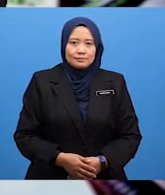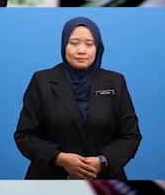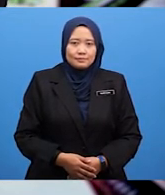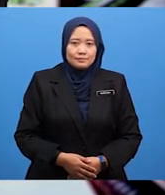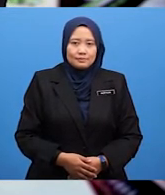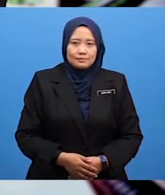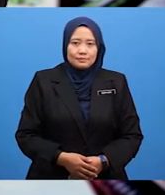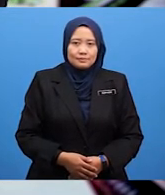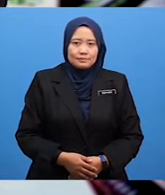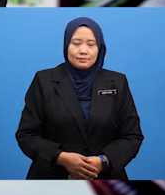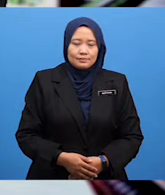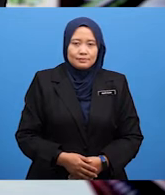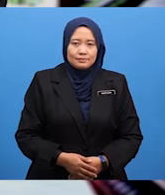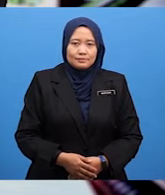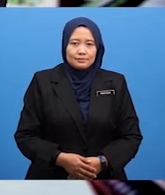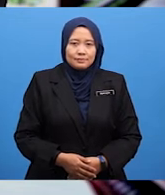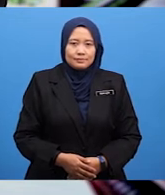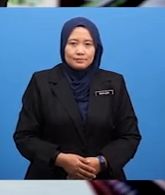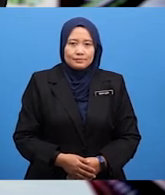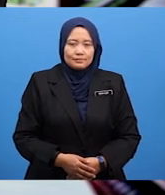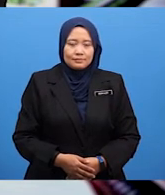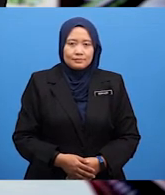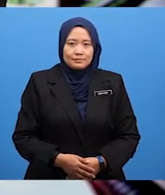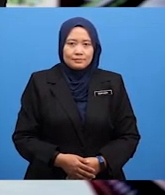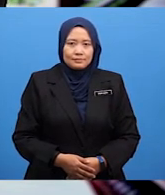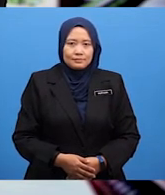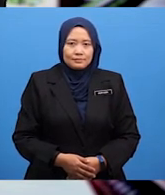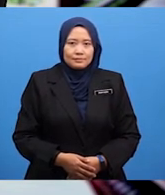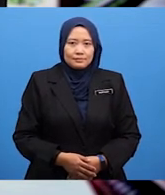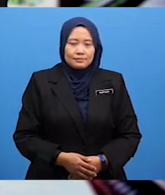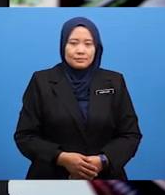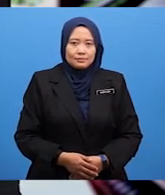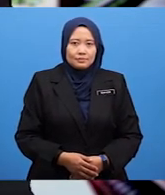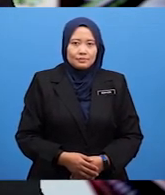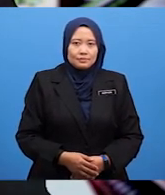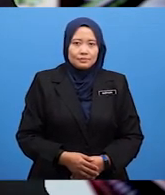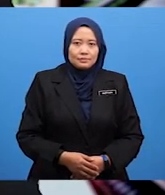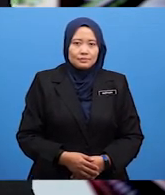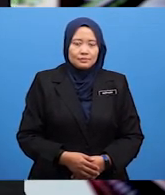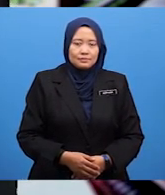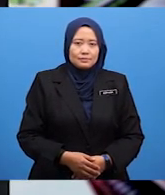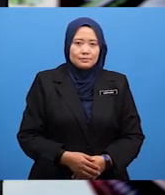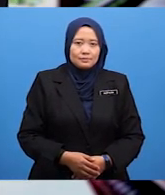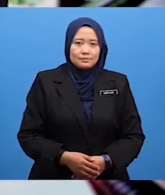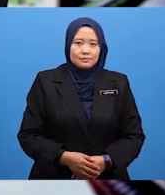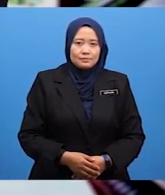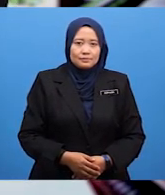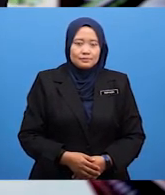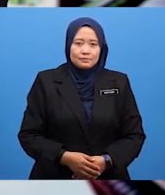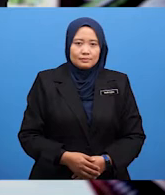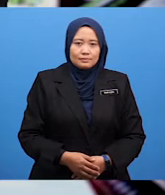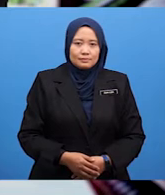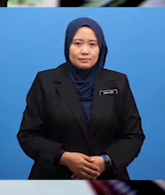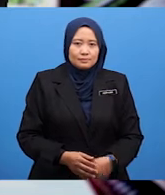D. Kemudian jari ketiga kita akan tekan di sebelah not D, iaitu not E